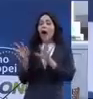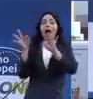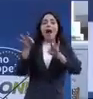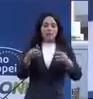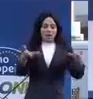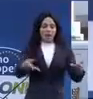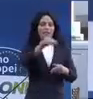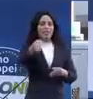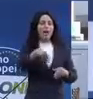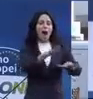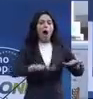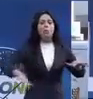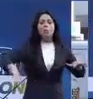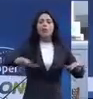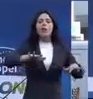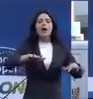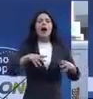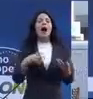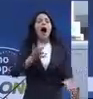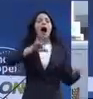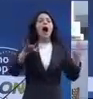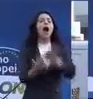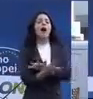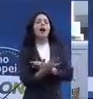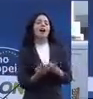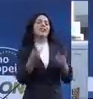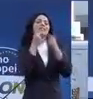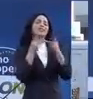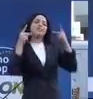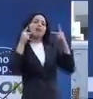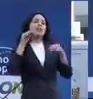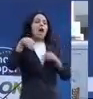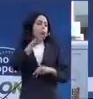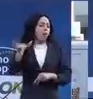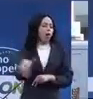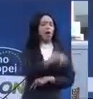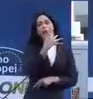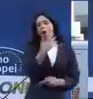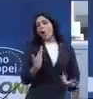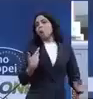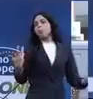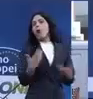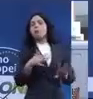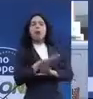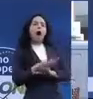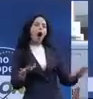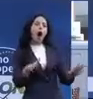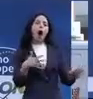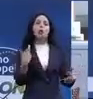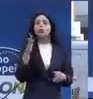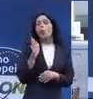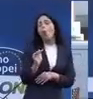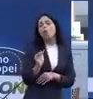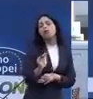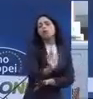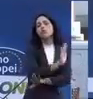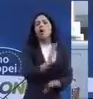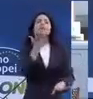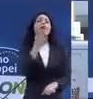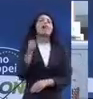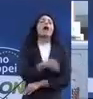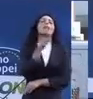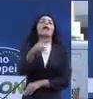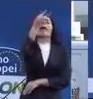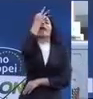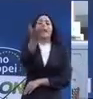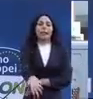Napoli gli viene il sorriso quando se ne va da Napoli rompe le balle a me tutti i giorni insieme a richetti e tutti gli altri